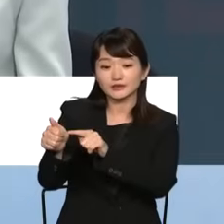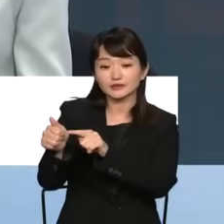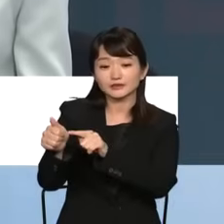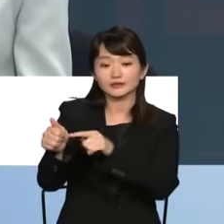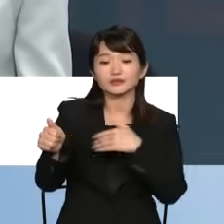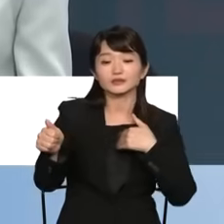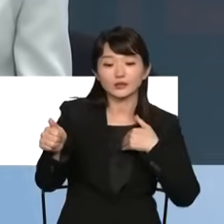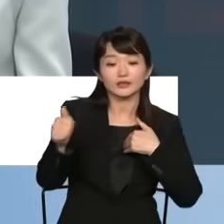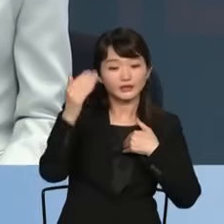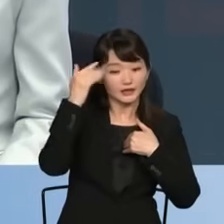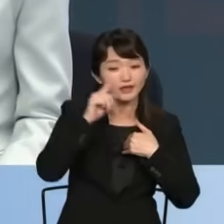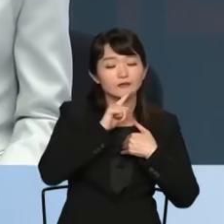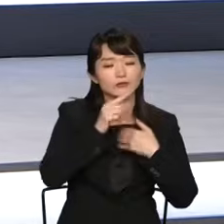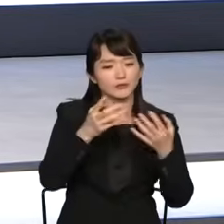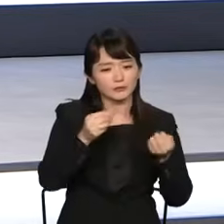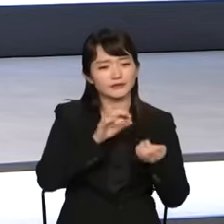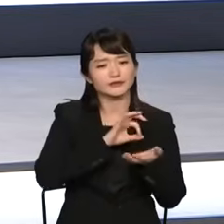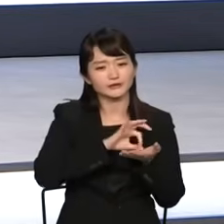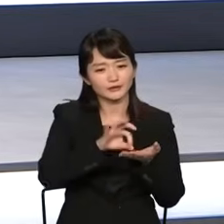我学语言需要环境，所以我一直在鼓励我先生多和我说韩语。